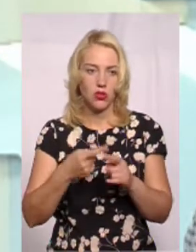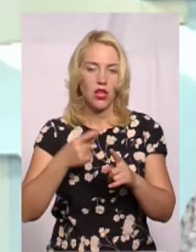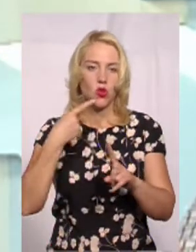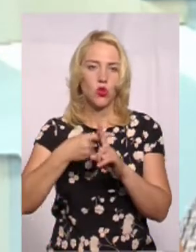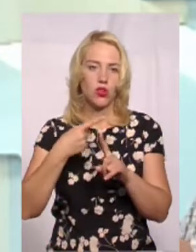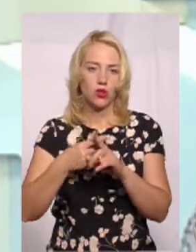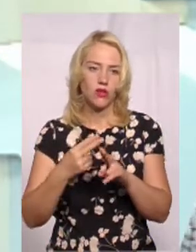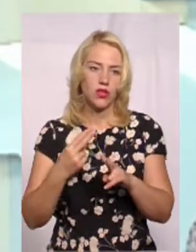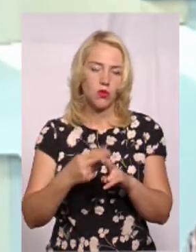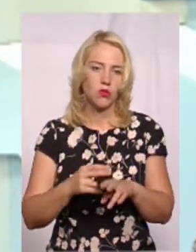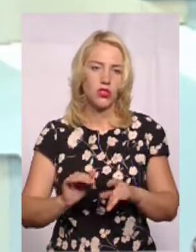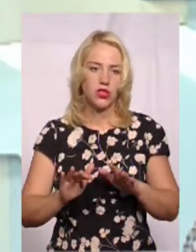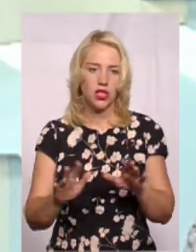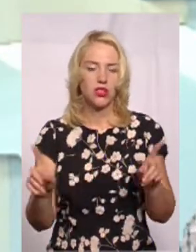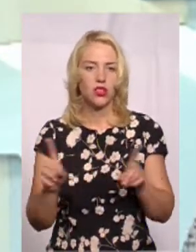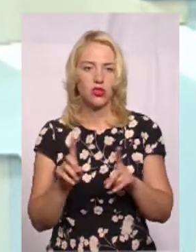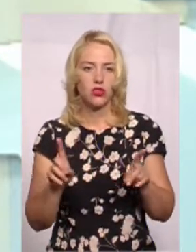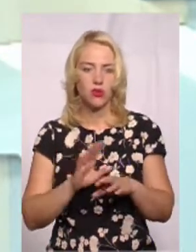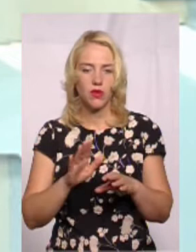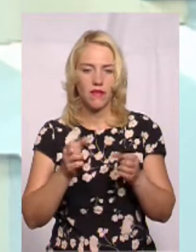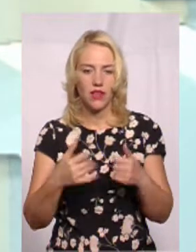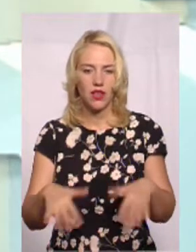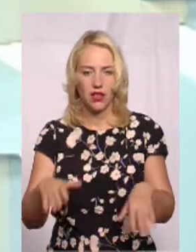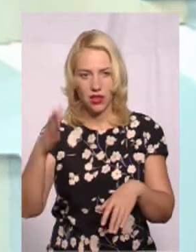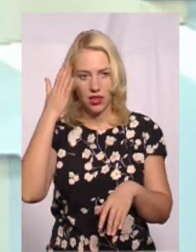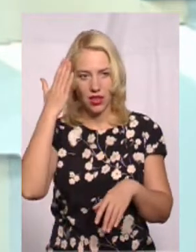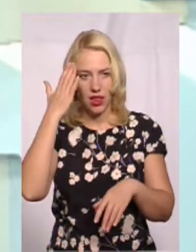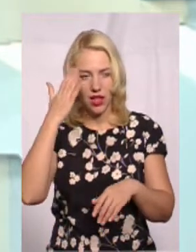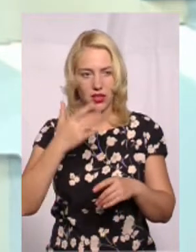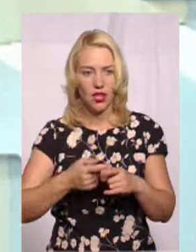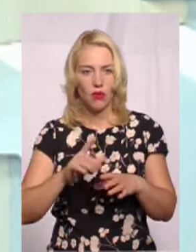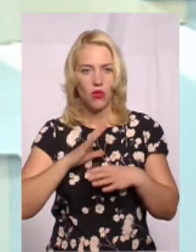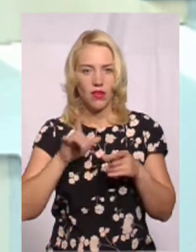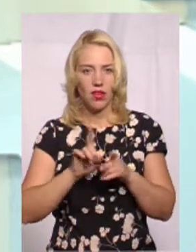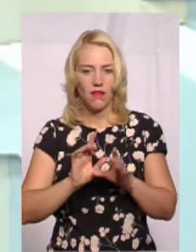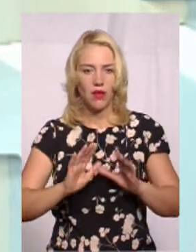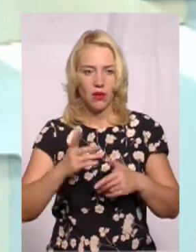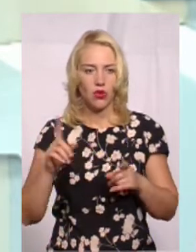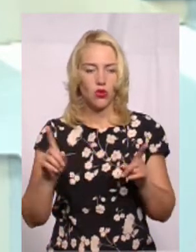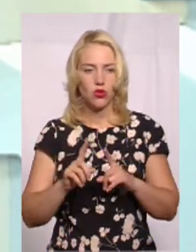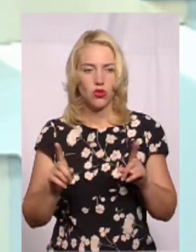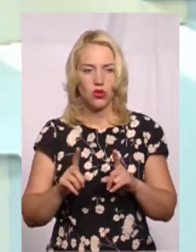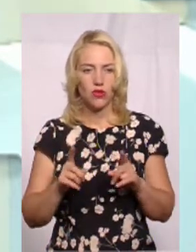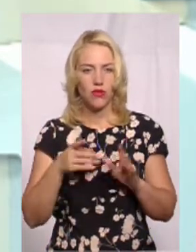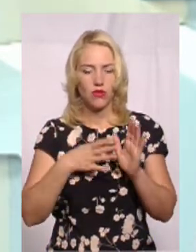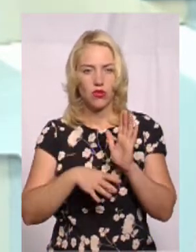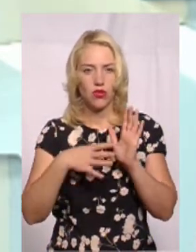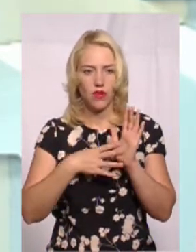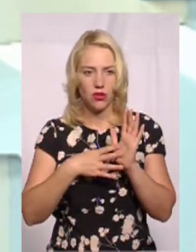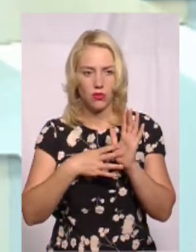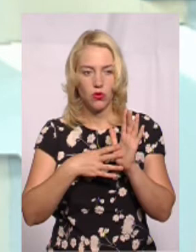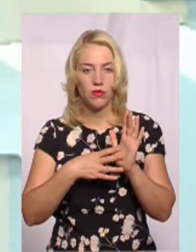такий запобіжний захід, щоб не втратити талантів. Наприклад, був такий випадок, що в 99-му